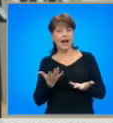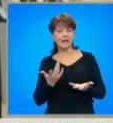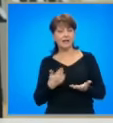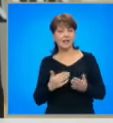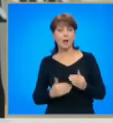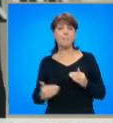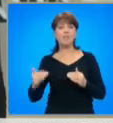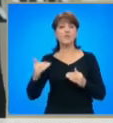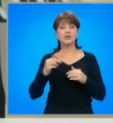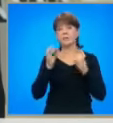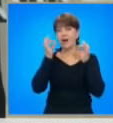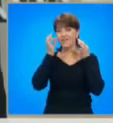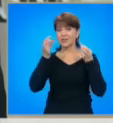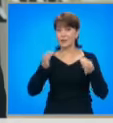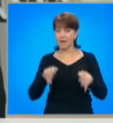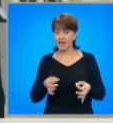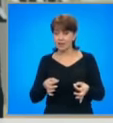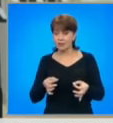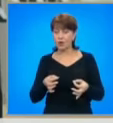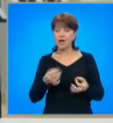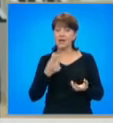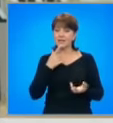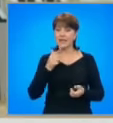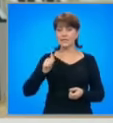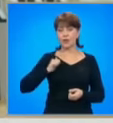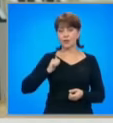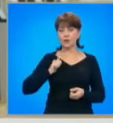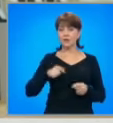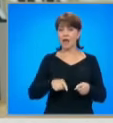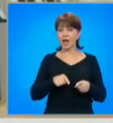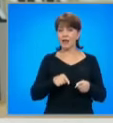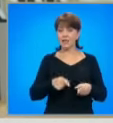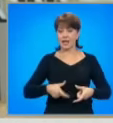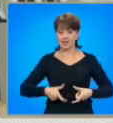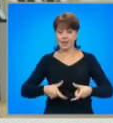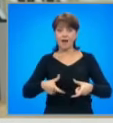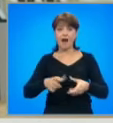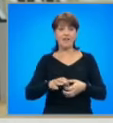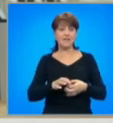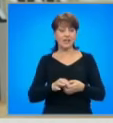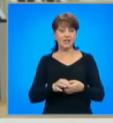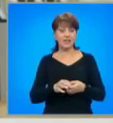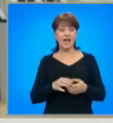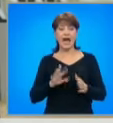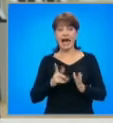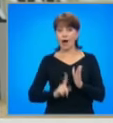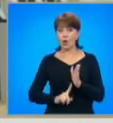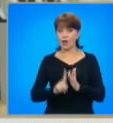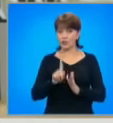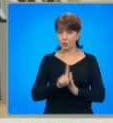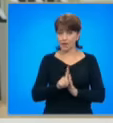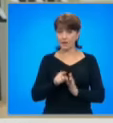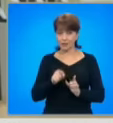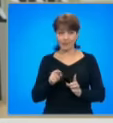повишим вниманието, обходите и сигурността на тези обекти. Учитайки, че ако резултатите покажат, че това е